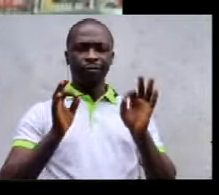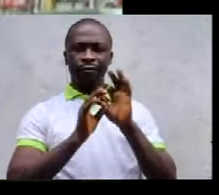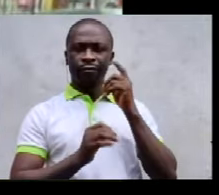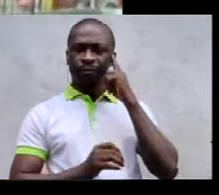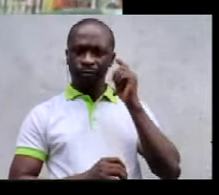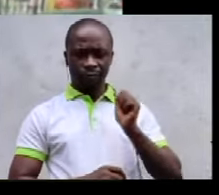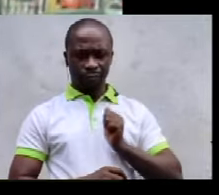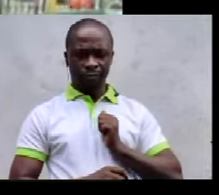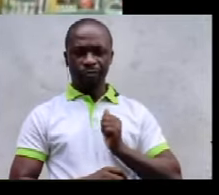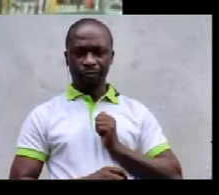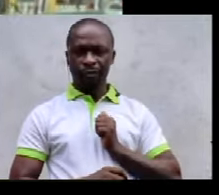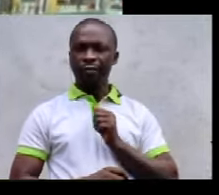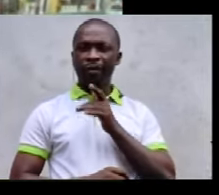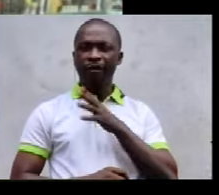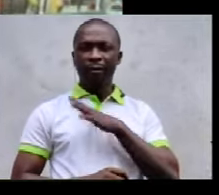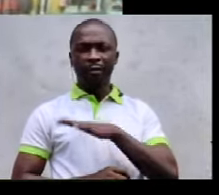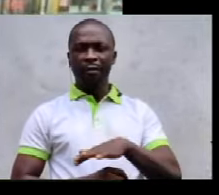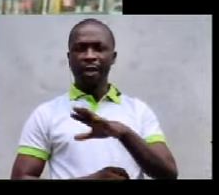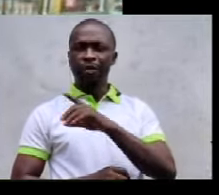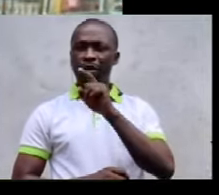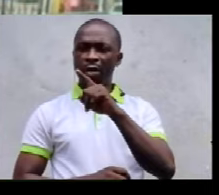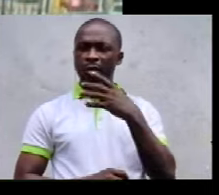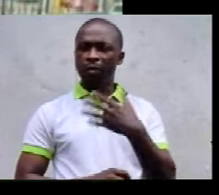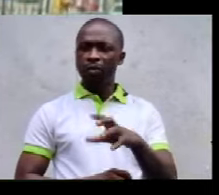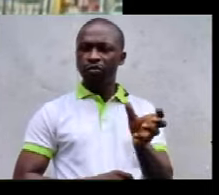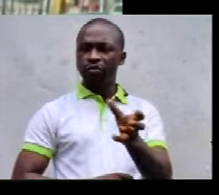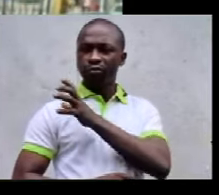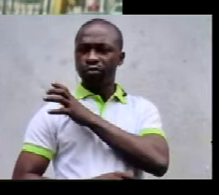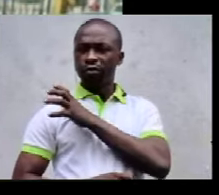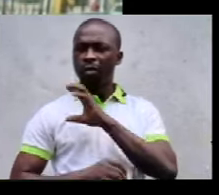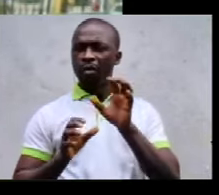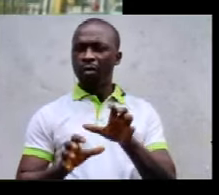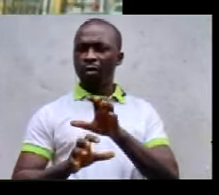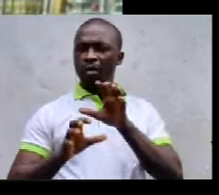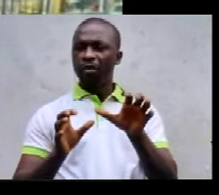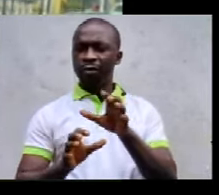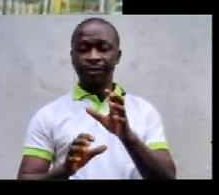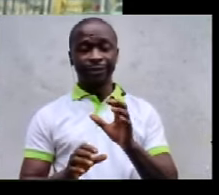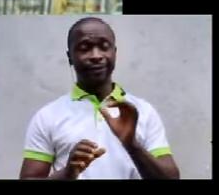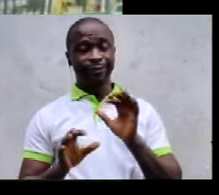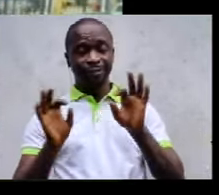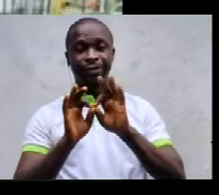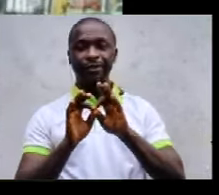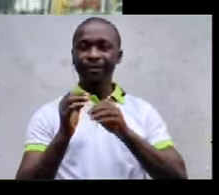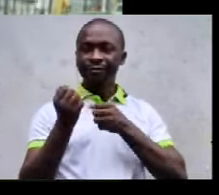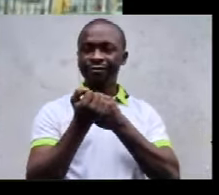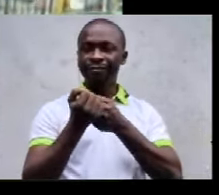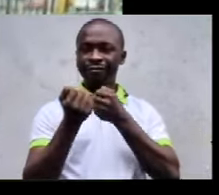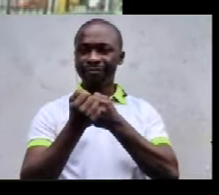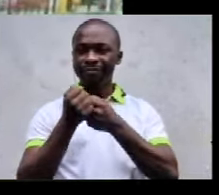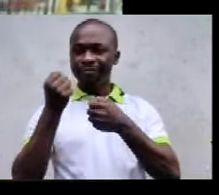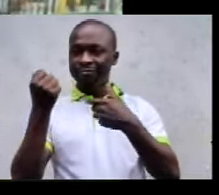pour moi pour célébrer les droits de la femme. C'est-à-dire comprendre que la femme a quand même un droit